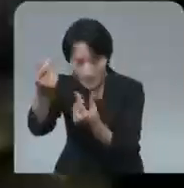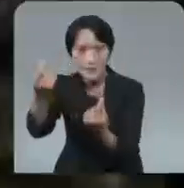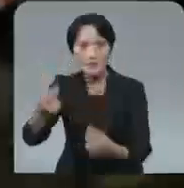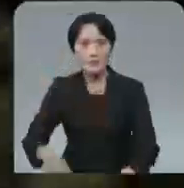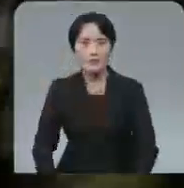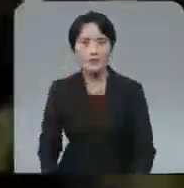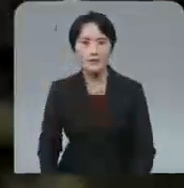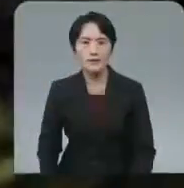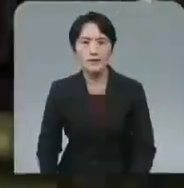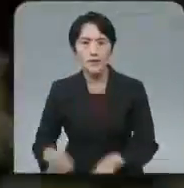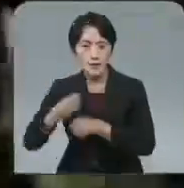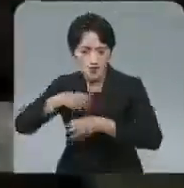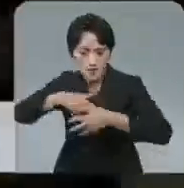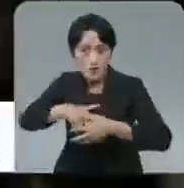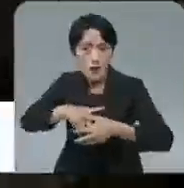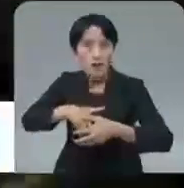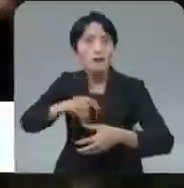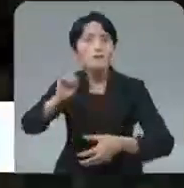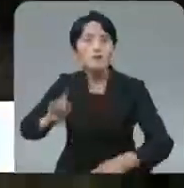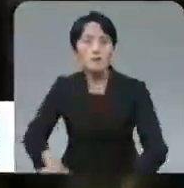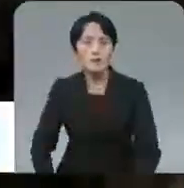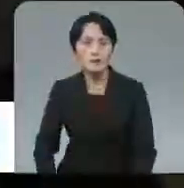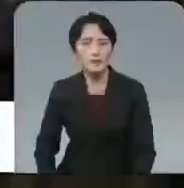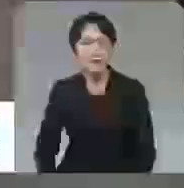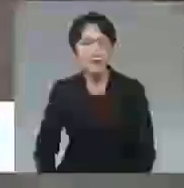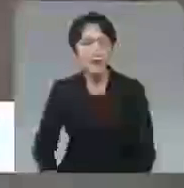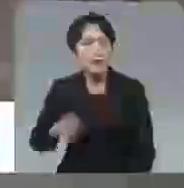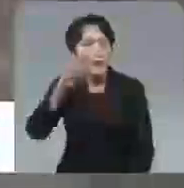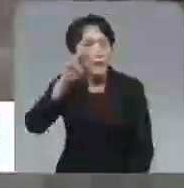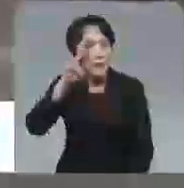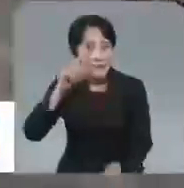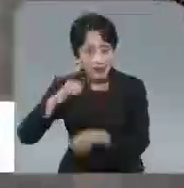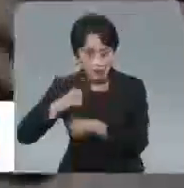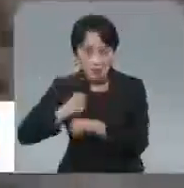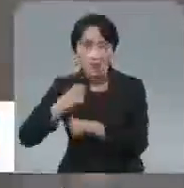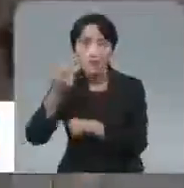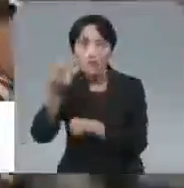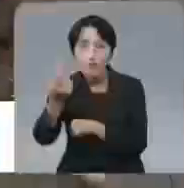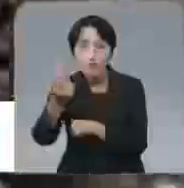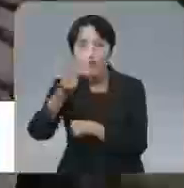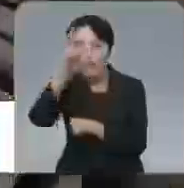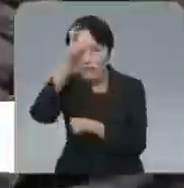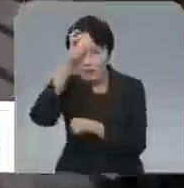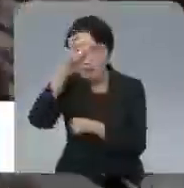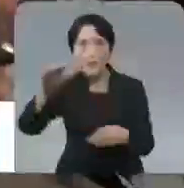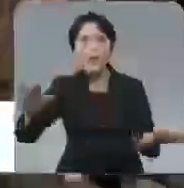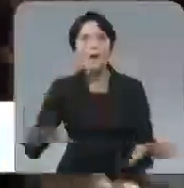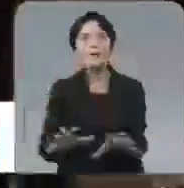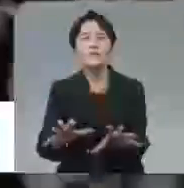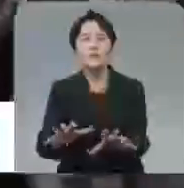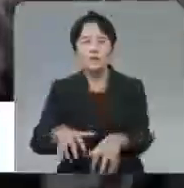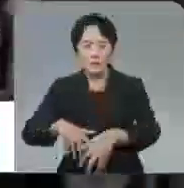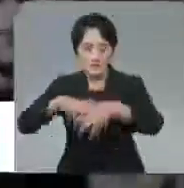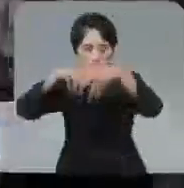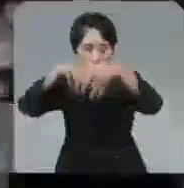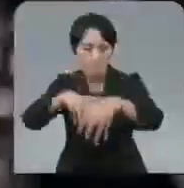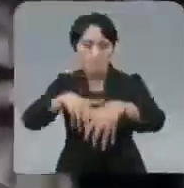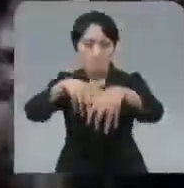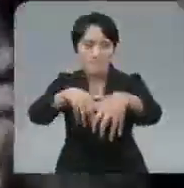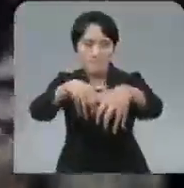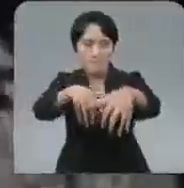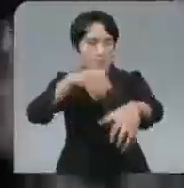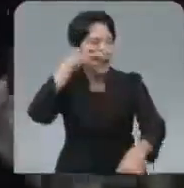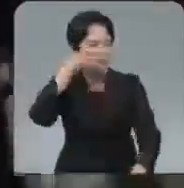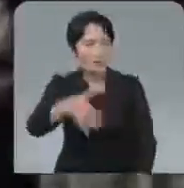予備軍にあたる労農赤衛軍を中心に行われ警察に当たる社会安全軍も動員されまし